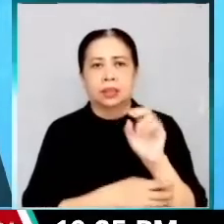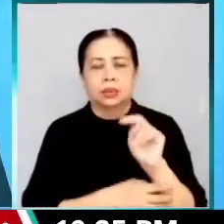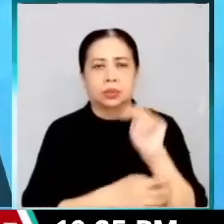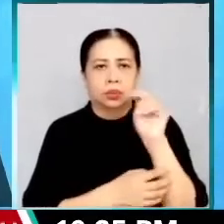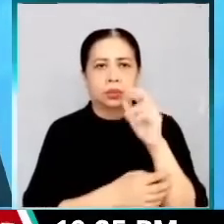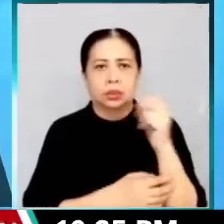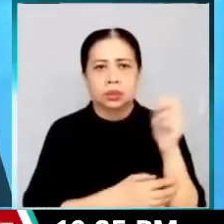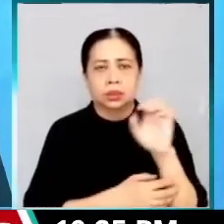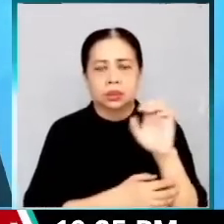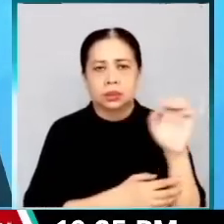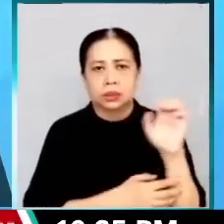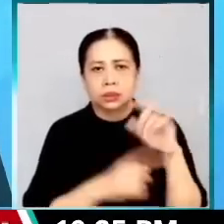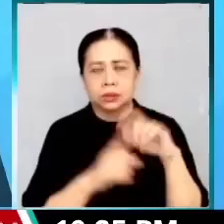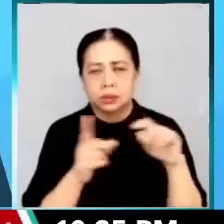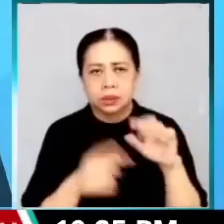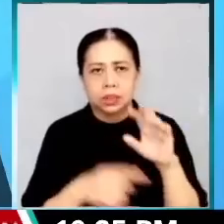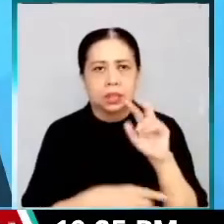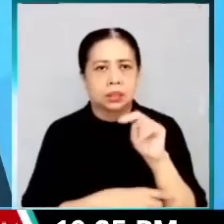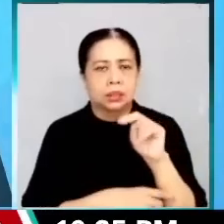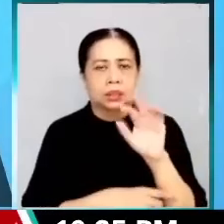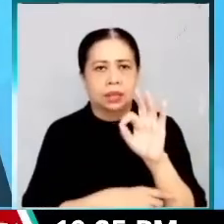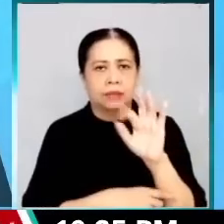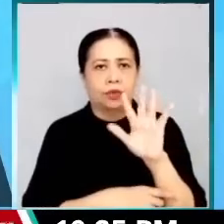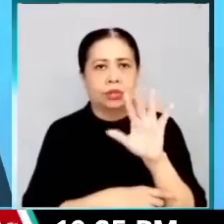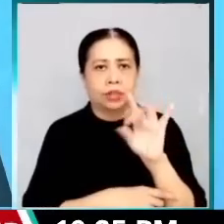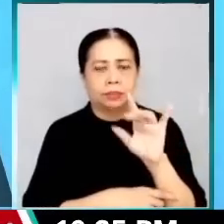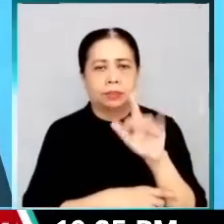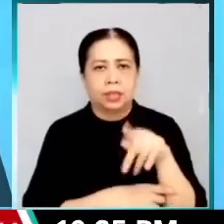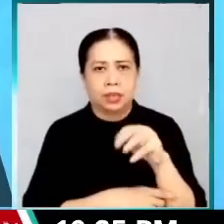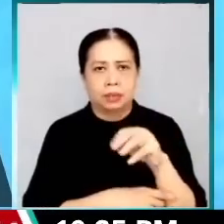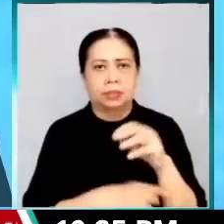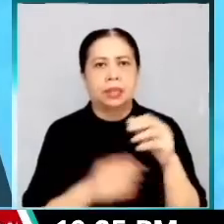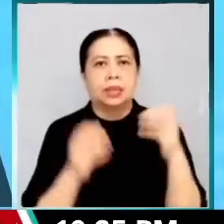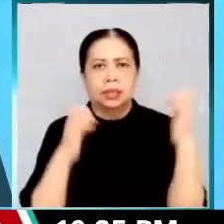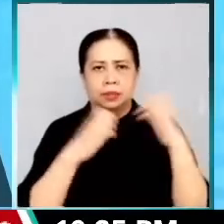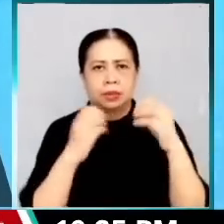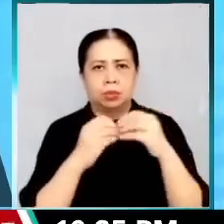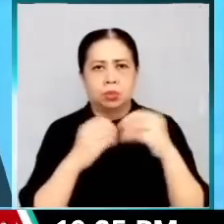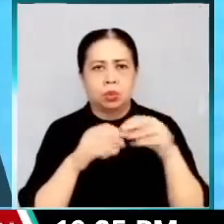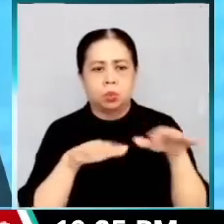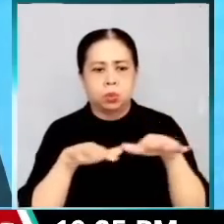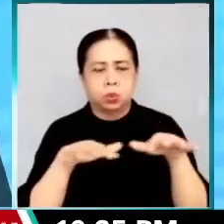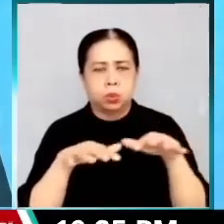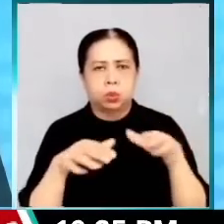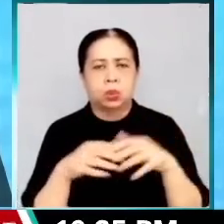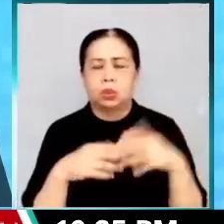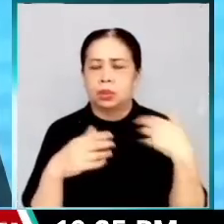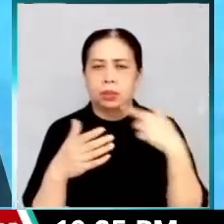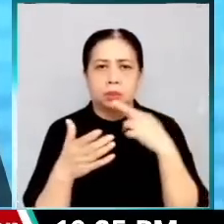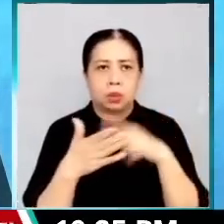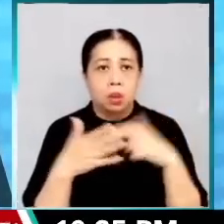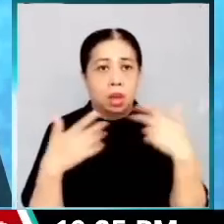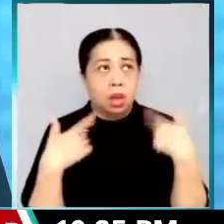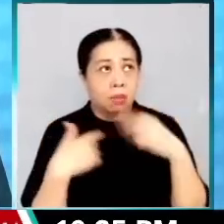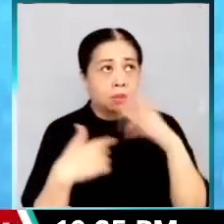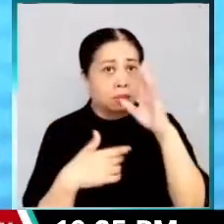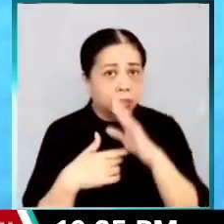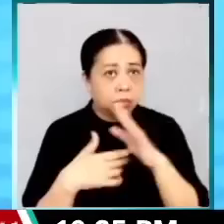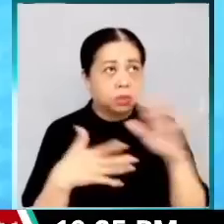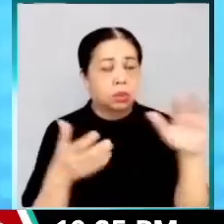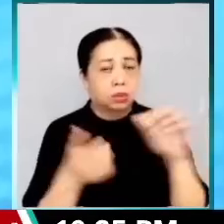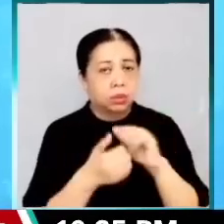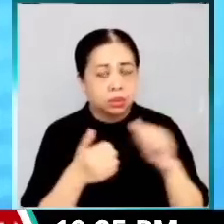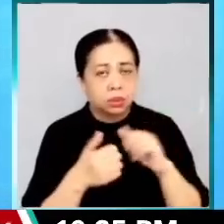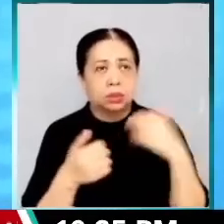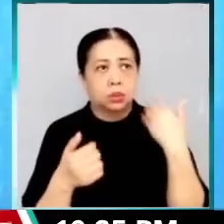bandang 9:48 p.m. Asahan daw ang aftershocks. Wala pang ulat kung may napinsala o nasaktan sa